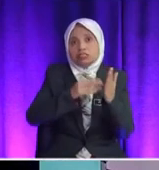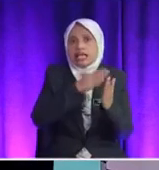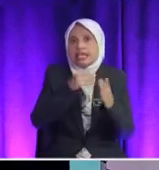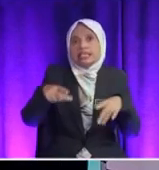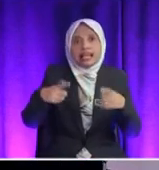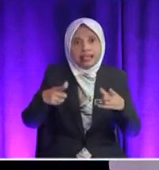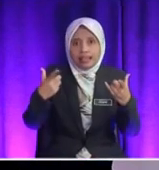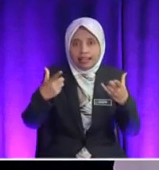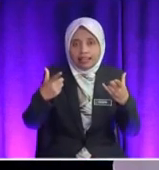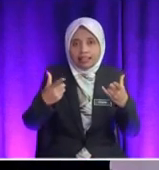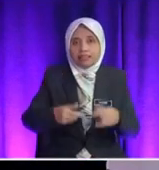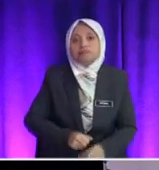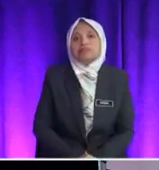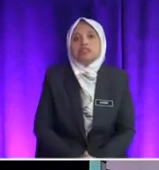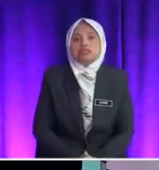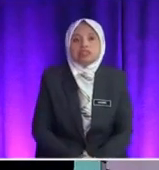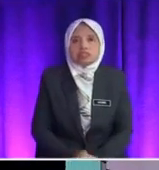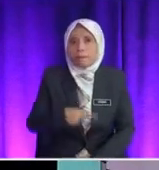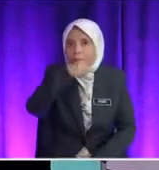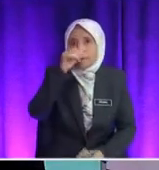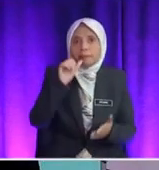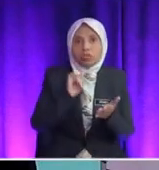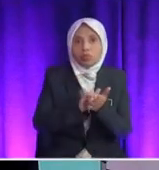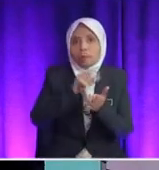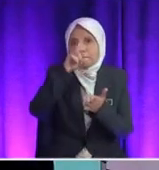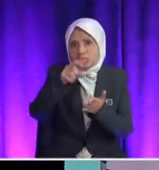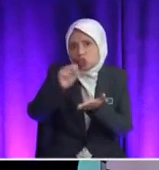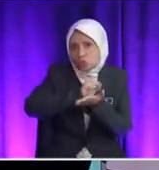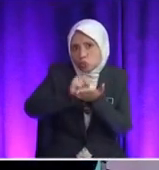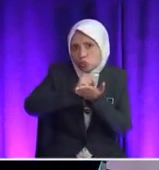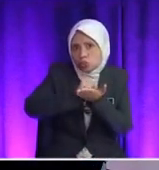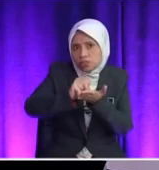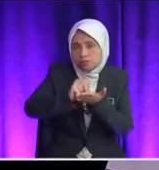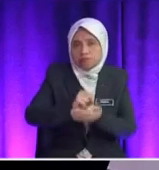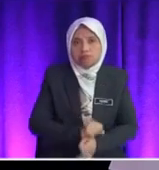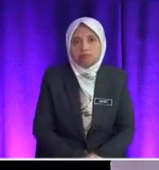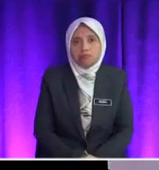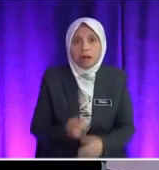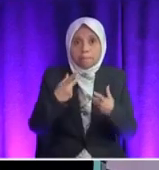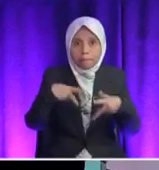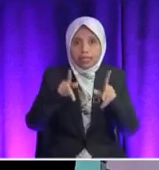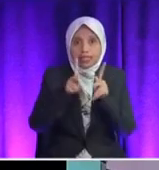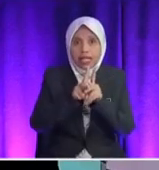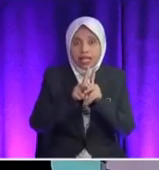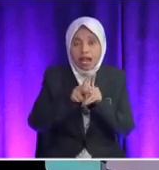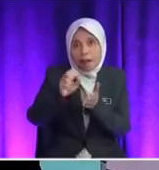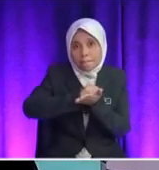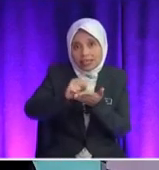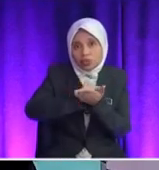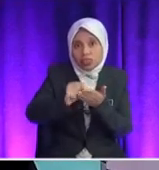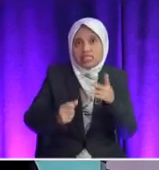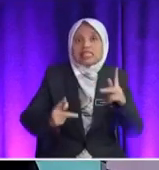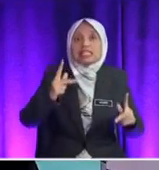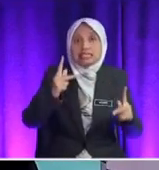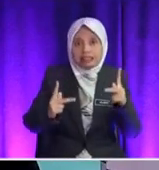lain Fahad waktunya kendaraan kita perlu dicuci ehe dan pentingnya mencuci kendaraan